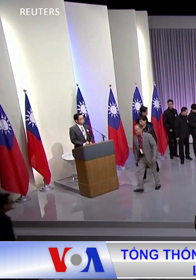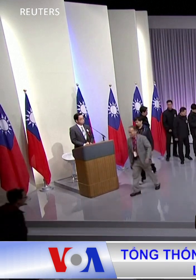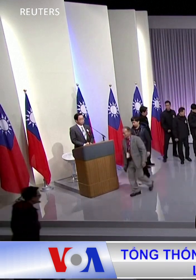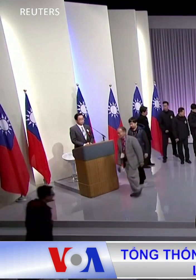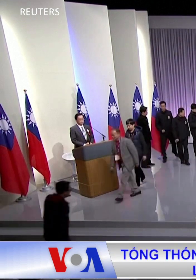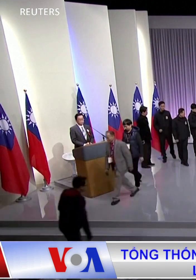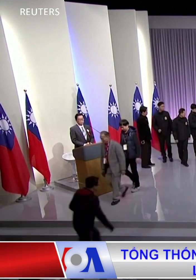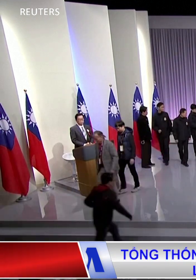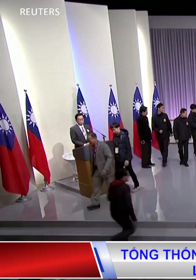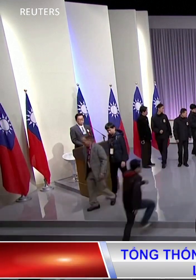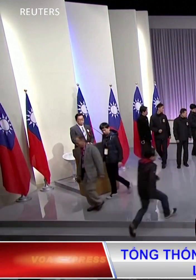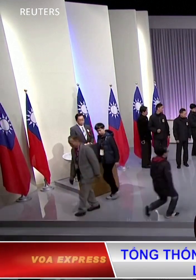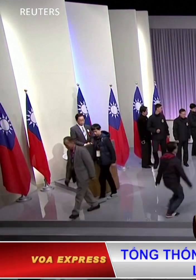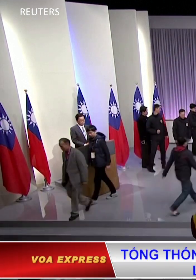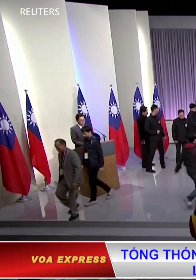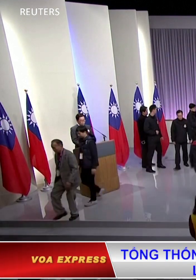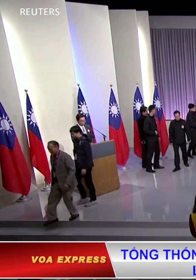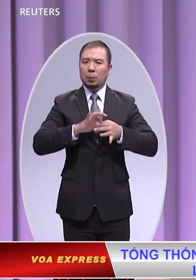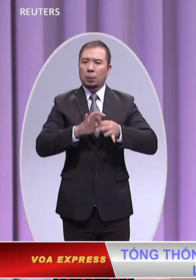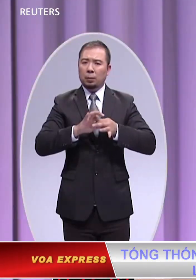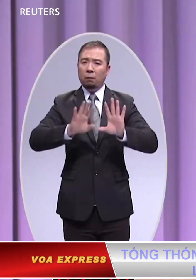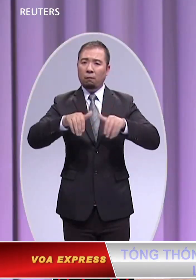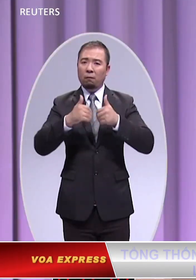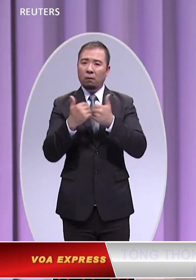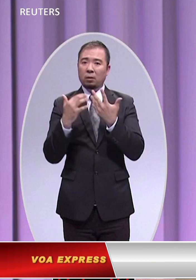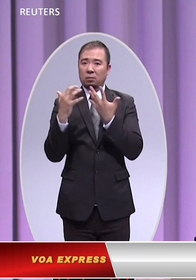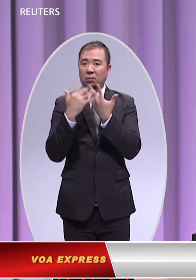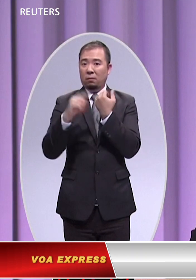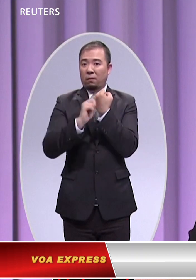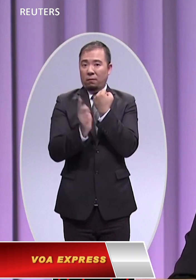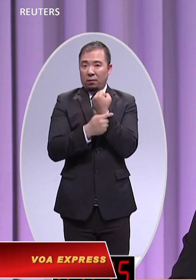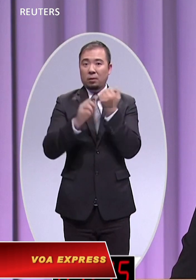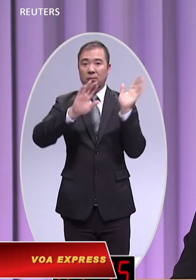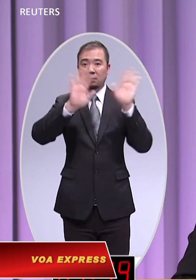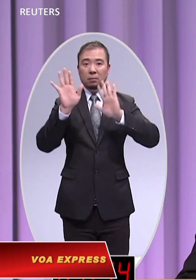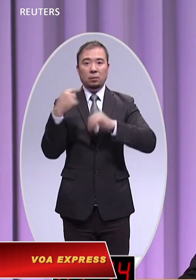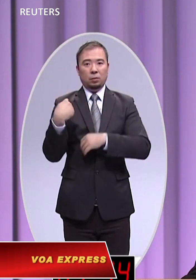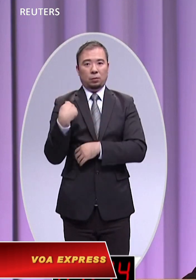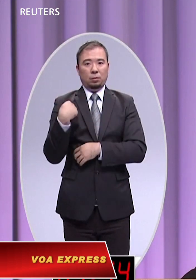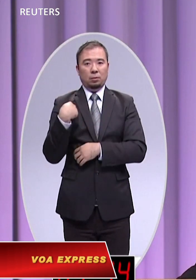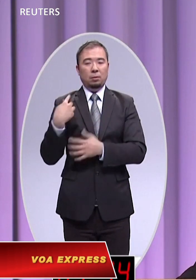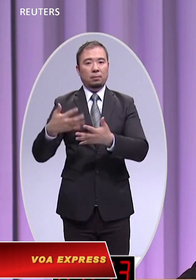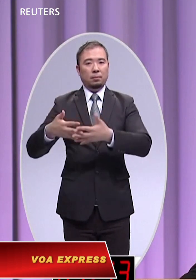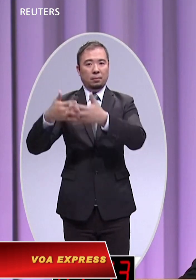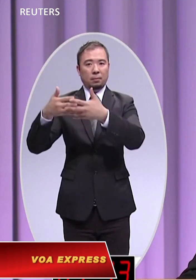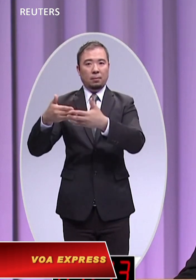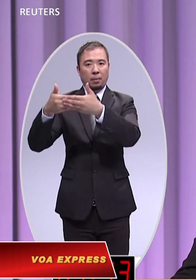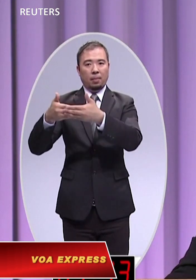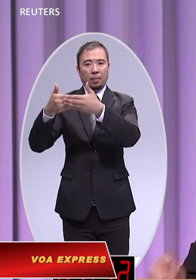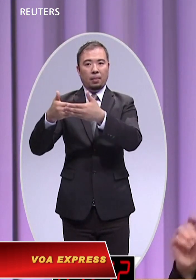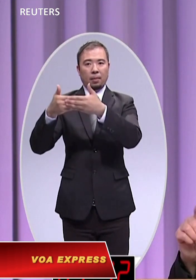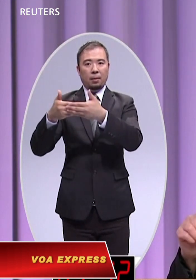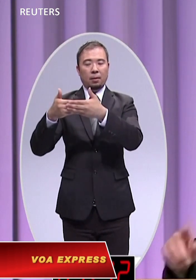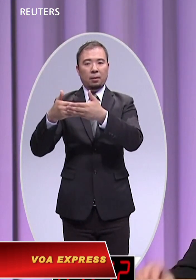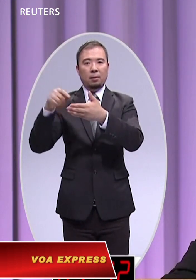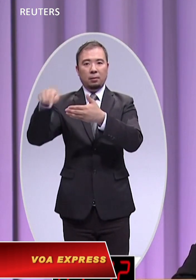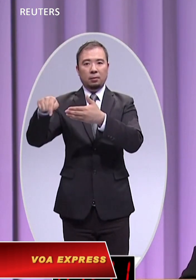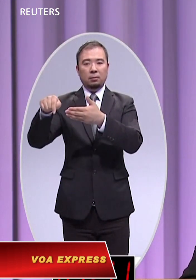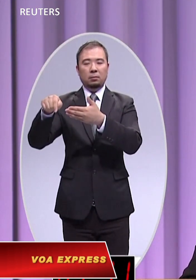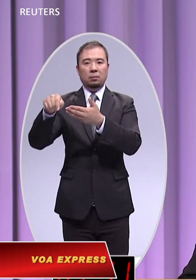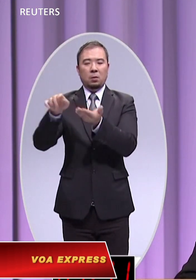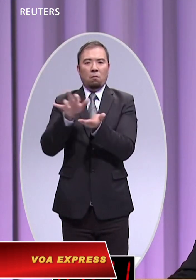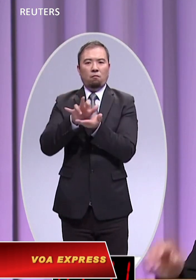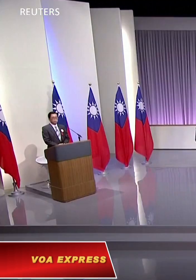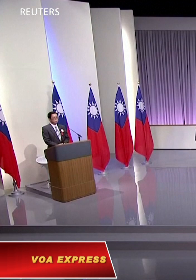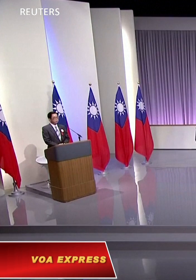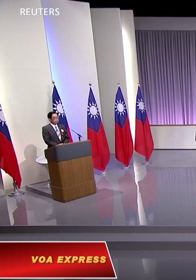Tổng thống Đài Loan Thái Anh Văn kêu gọi Viện Lập pháp của nước này thảo luận thêm về dị luật chống thâm nhập mà chính phủ cho là cần thiết để chống lại ảnh hưởng